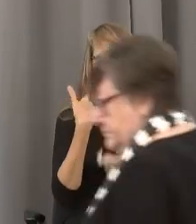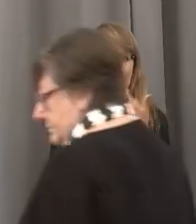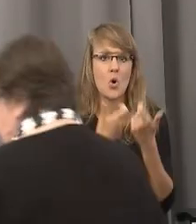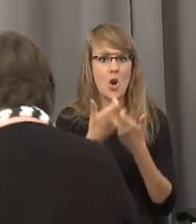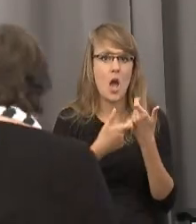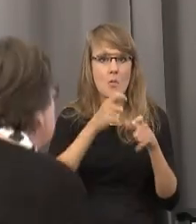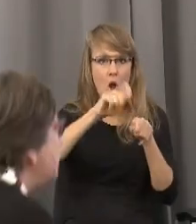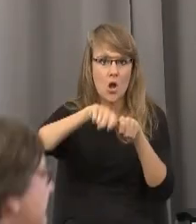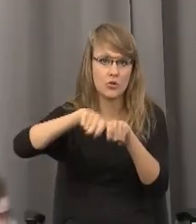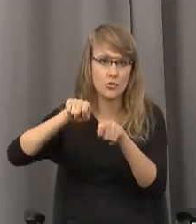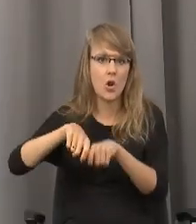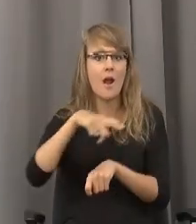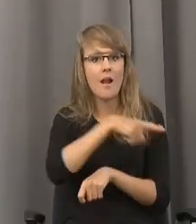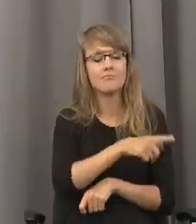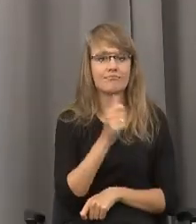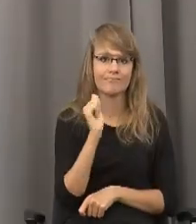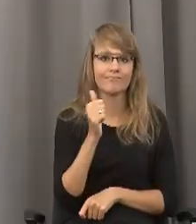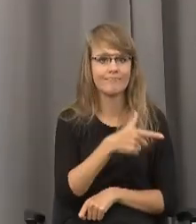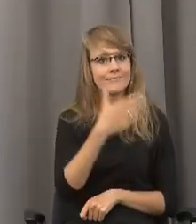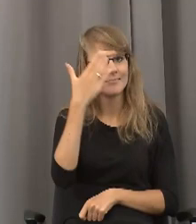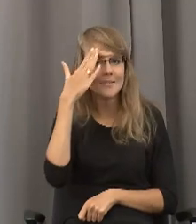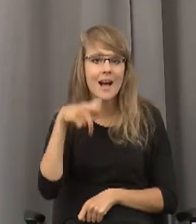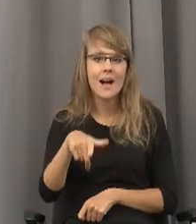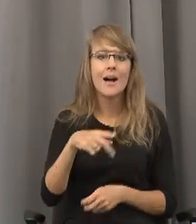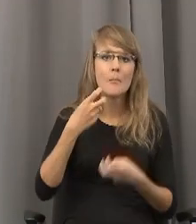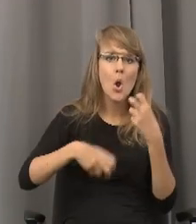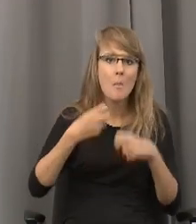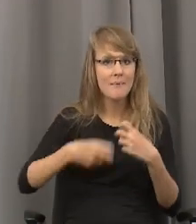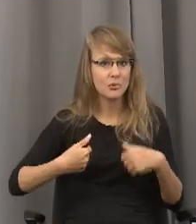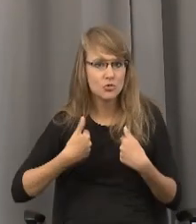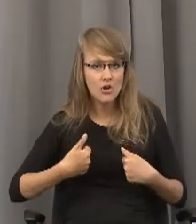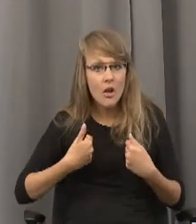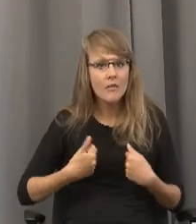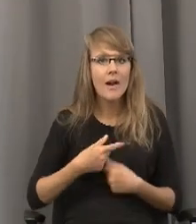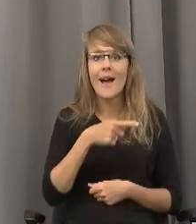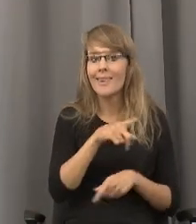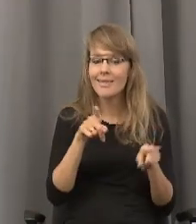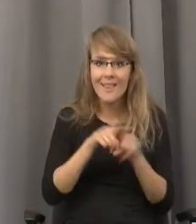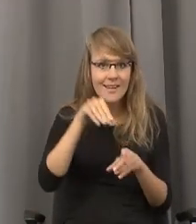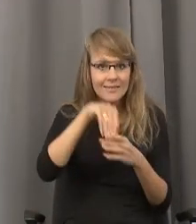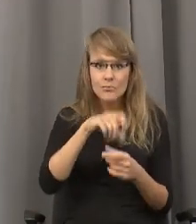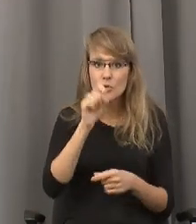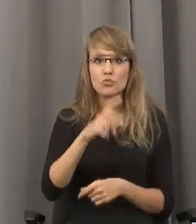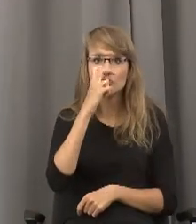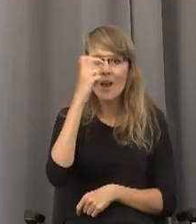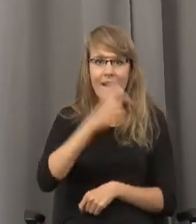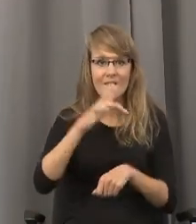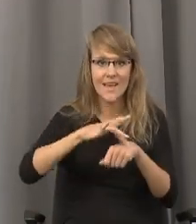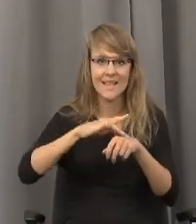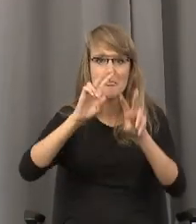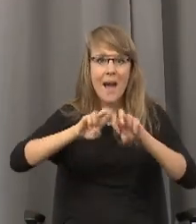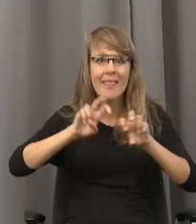skądinąd specjalizującej się w obszarze służby zdrowia. Do tego też są niezwykle ciekawe wyniki badań ankietowych, które my